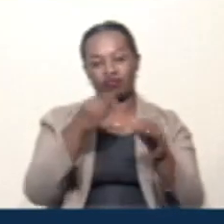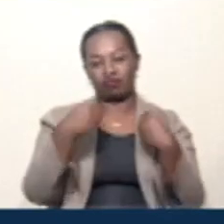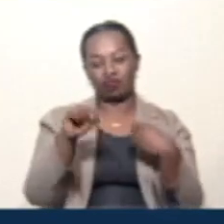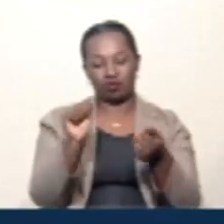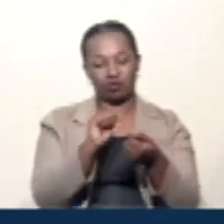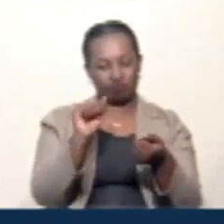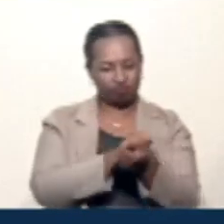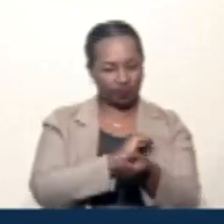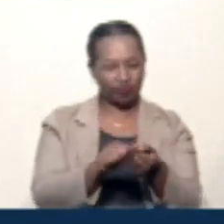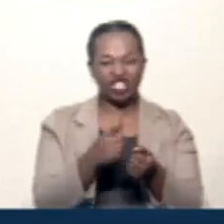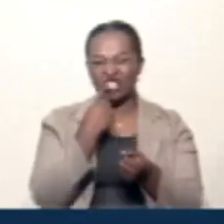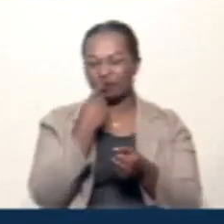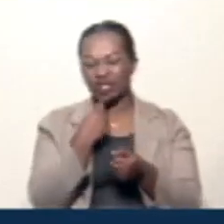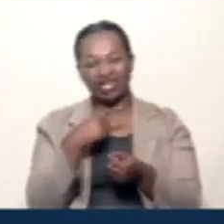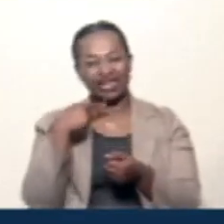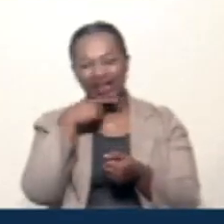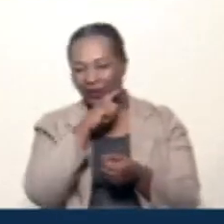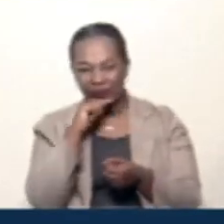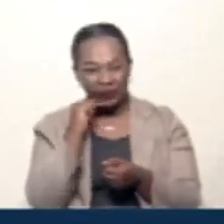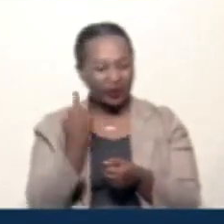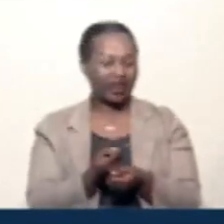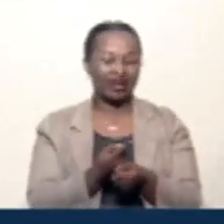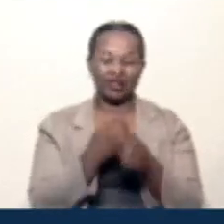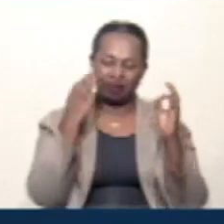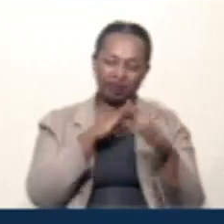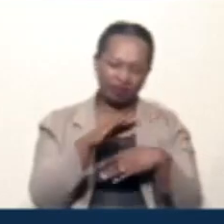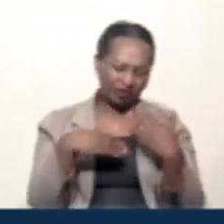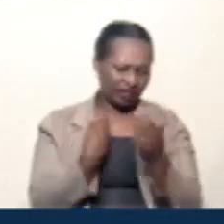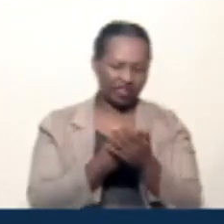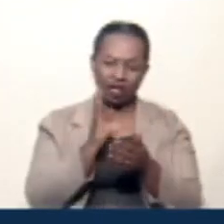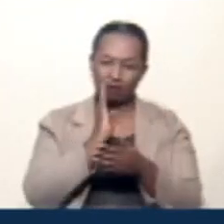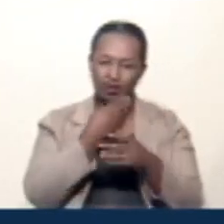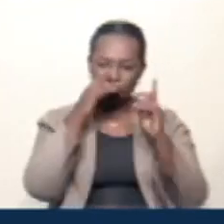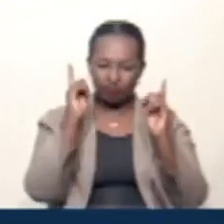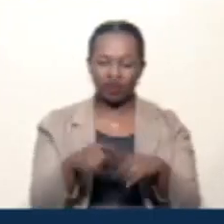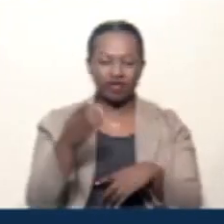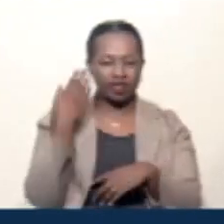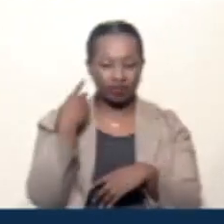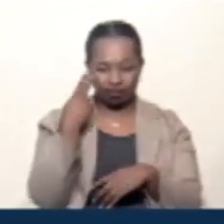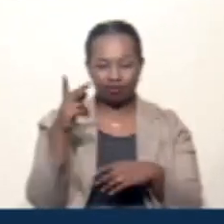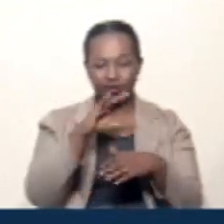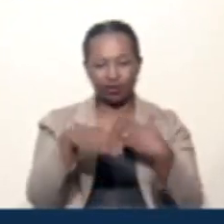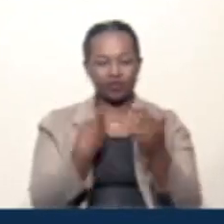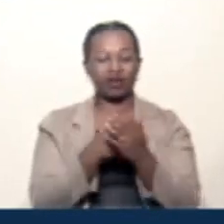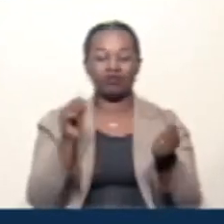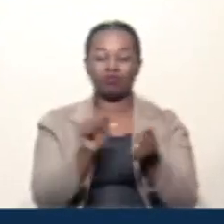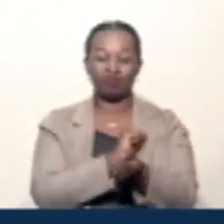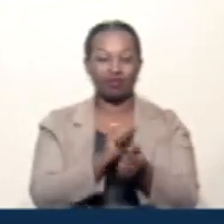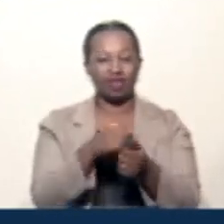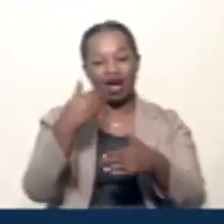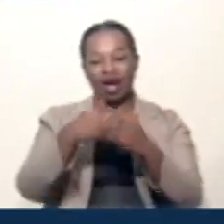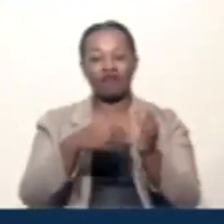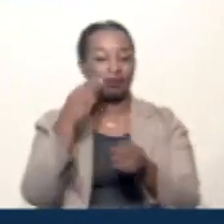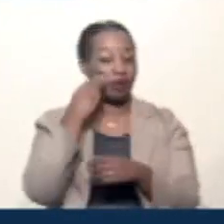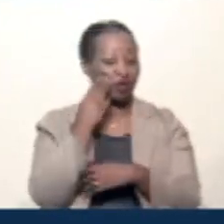akawunga, amafarine, ibintu byose byagezweho n'amazi nk'uko mwageze aha ngaha mwanya uko byangiritse, kuko byageraga muri hafi